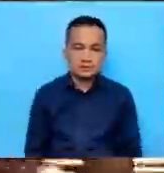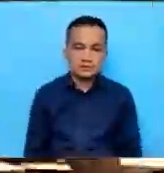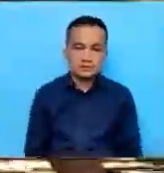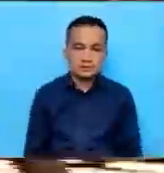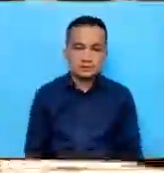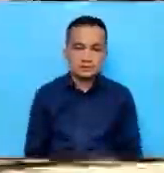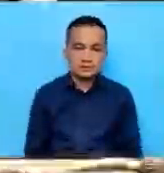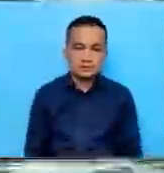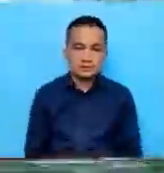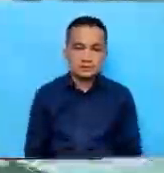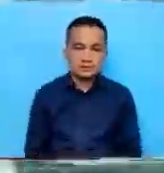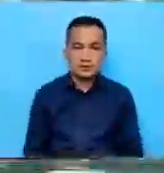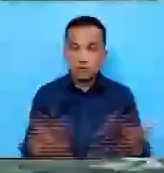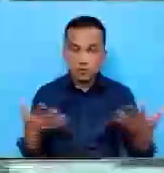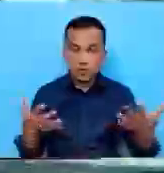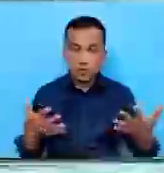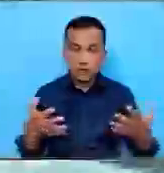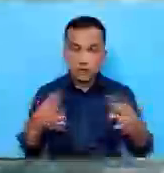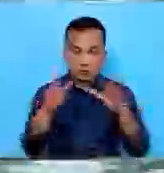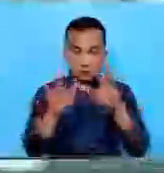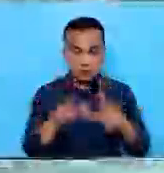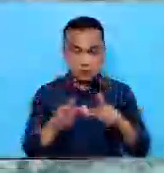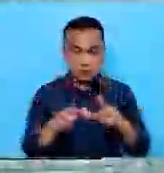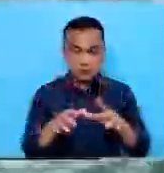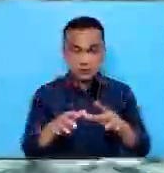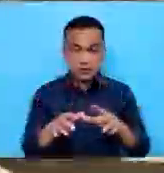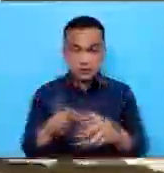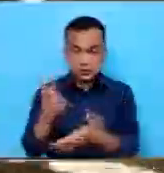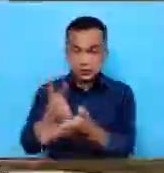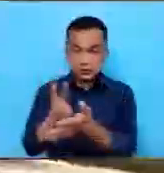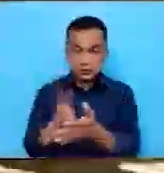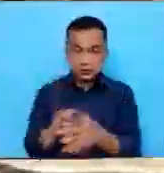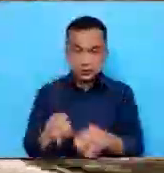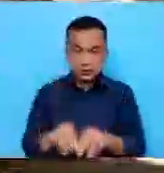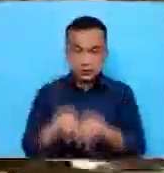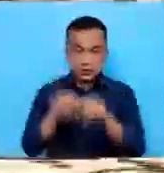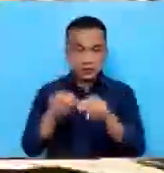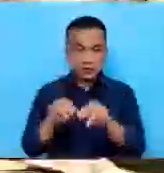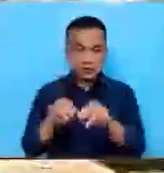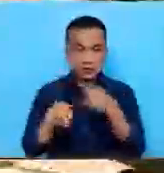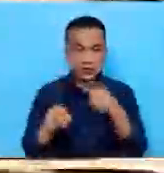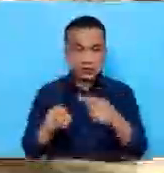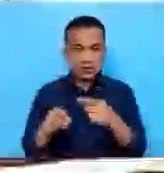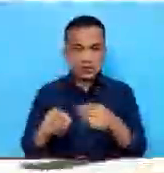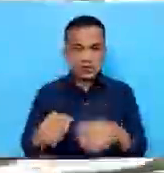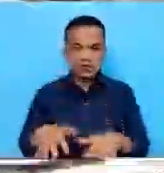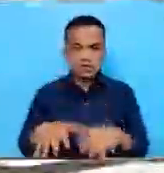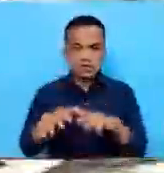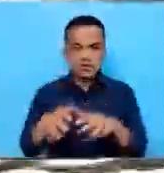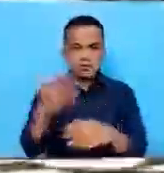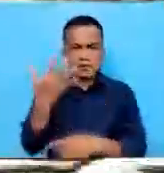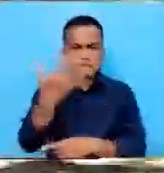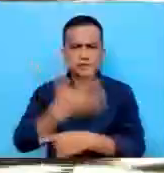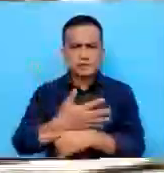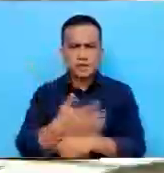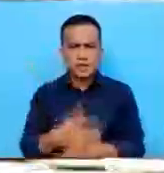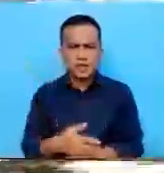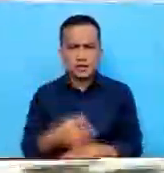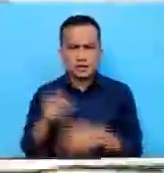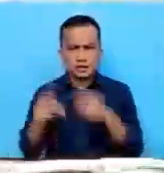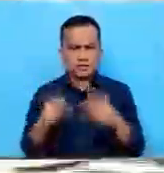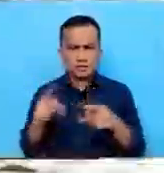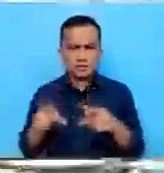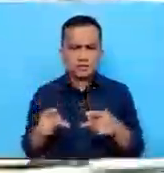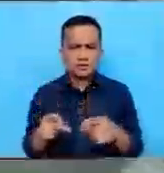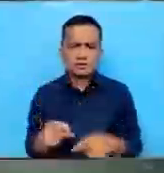Wala namang ulan pero ang ilang lugar sa Malabon, lubog na sa tubig baha ng halos 5 araw na. Ang mga residente, no choice